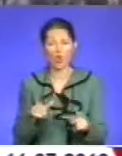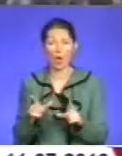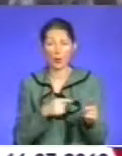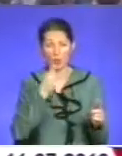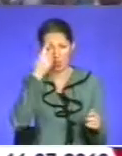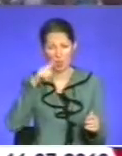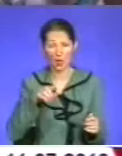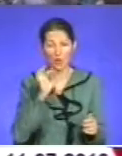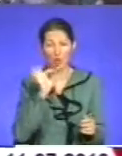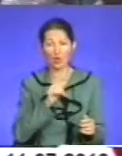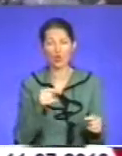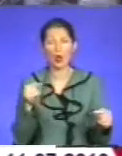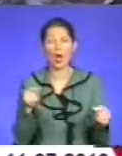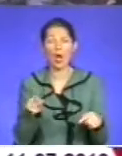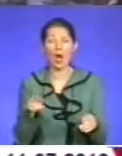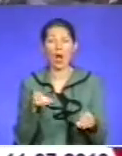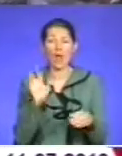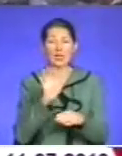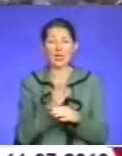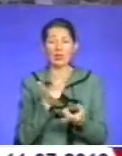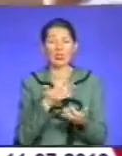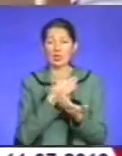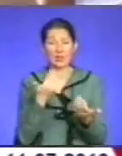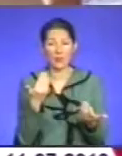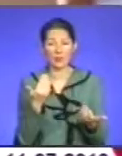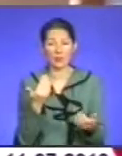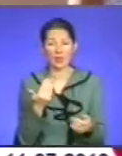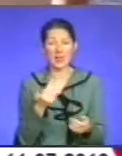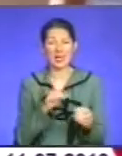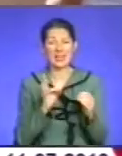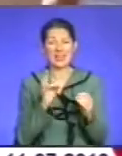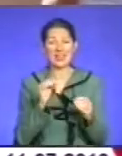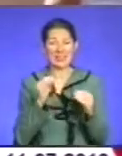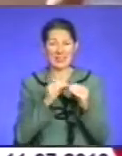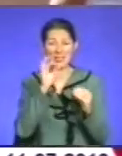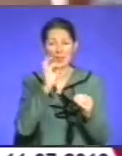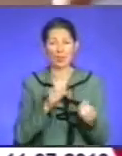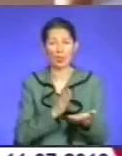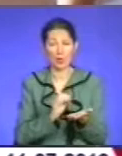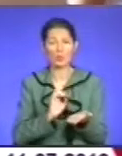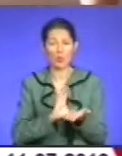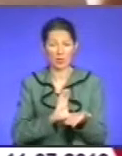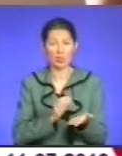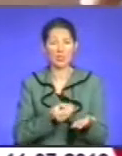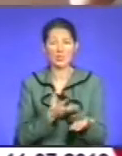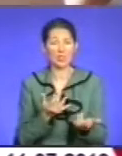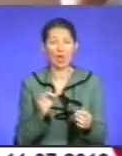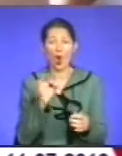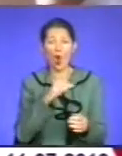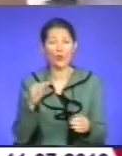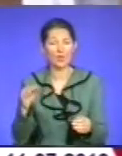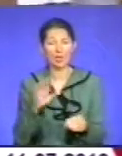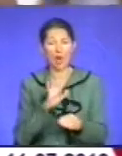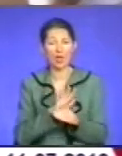однак кажуть, що відповідного наказу ще не бачили. На 10% мали би підвищитися ціни, але ще офіційно паперу немає, ми ще нічого не